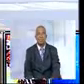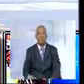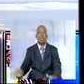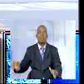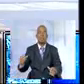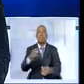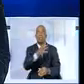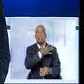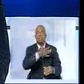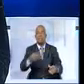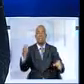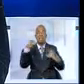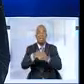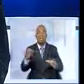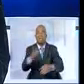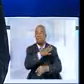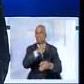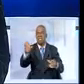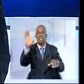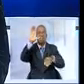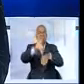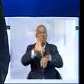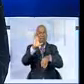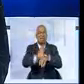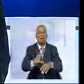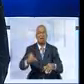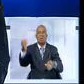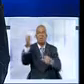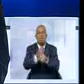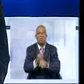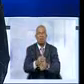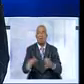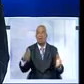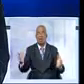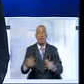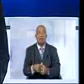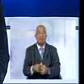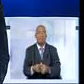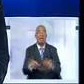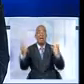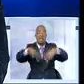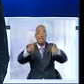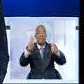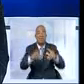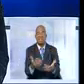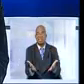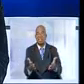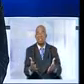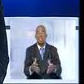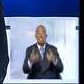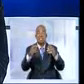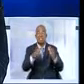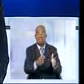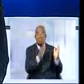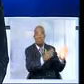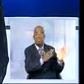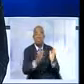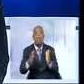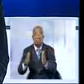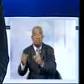conseil du café cacao prépare activement la prochaine campagne de la filière pour garantir une meilleure commercialisation